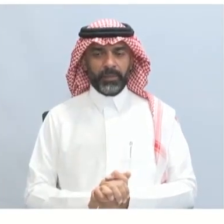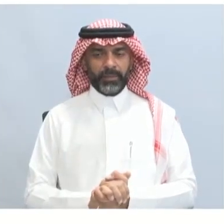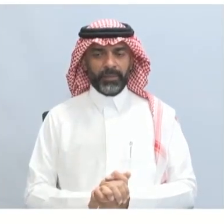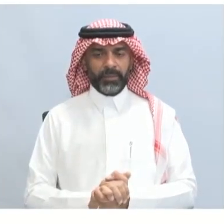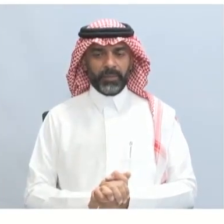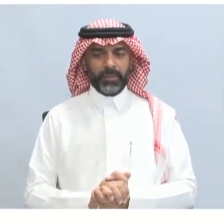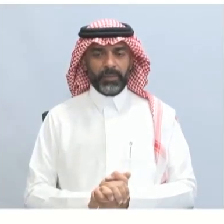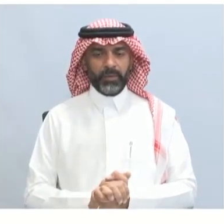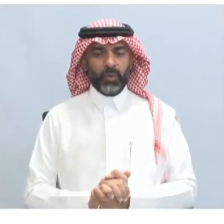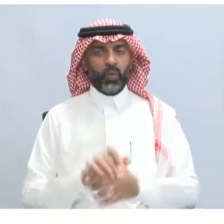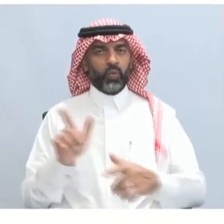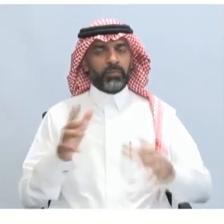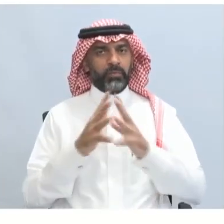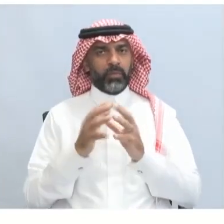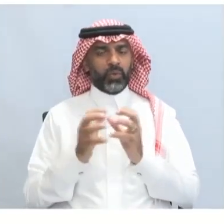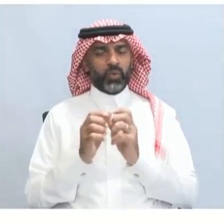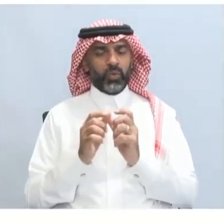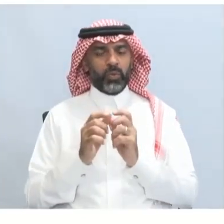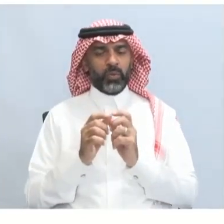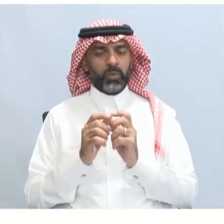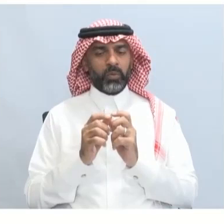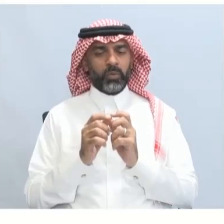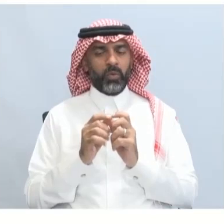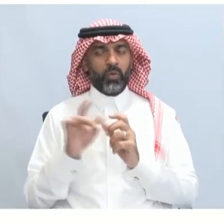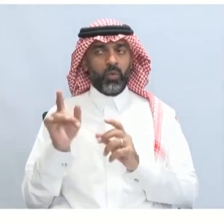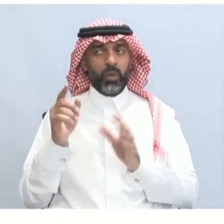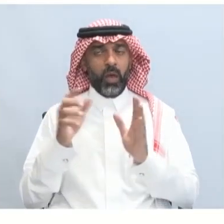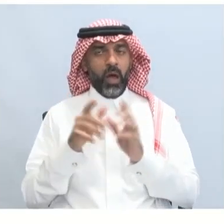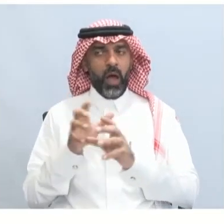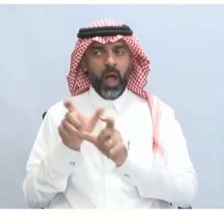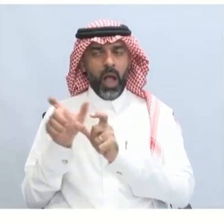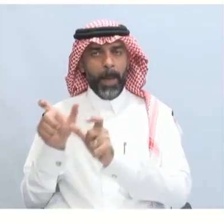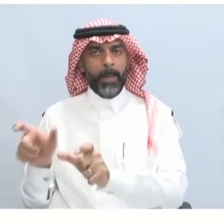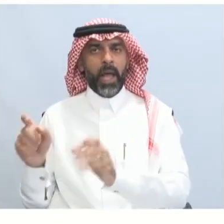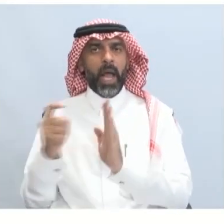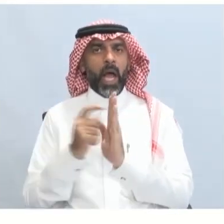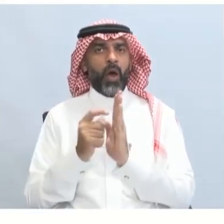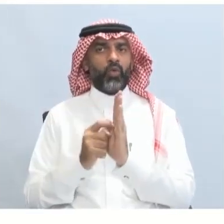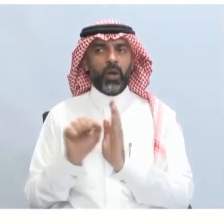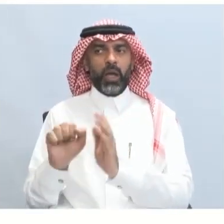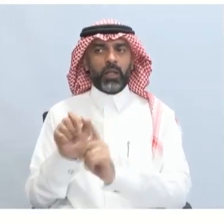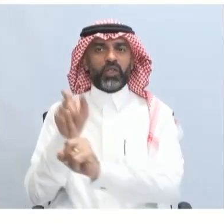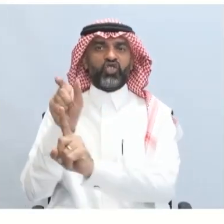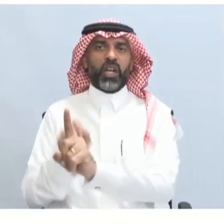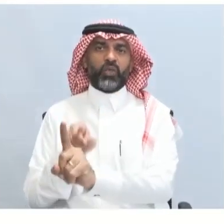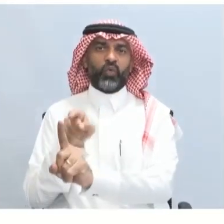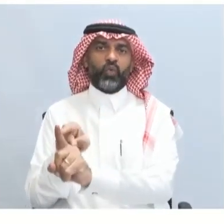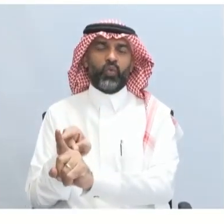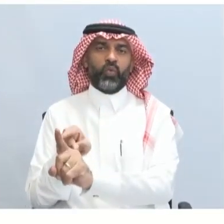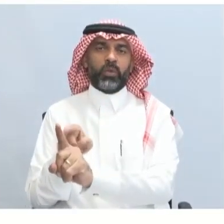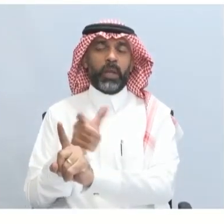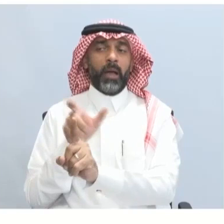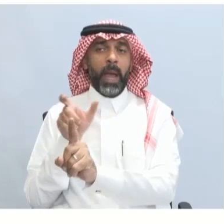المعنويه المقصود بها انه ما يقره ويحميه القانون لشخص ما على ماذا ماذا